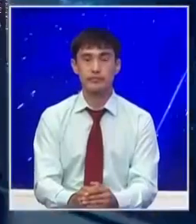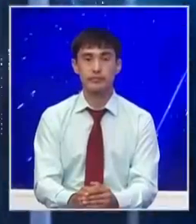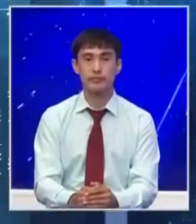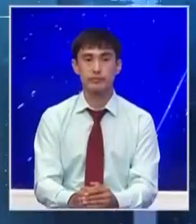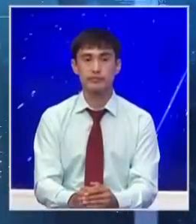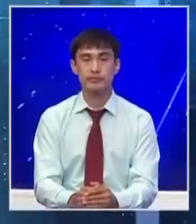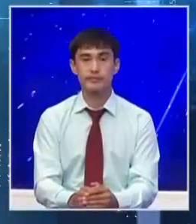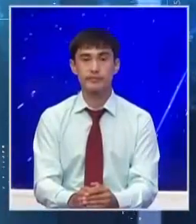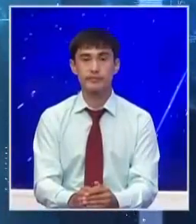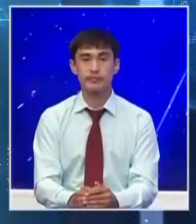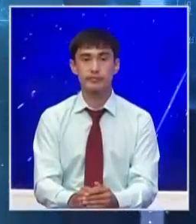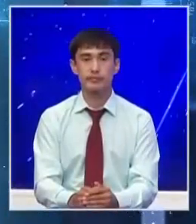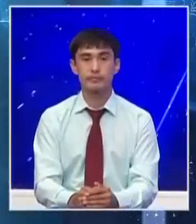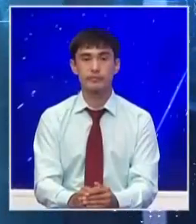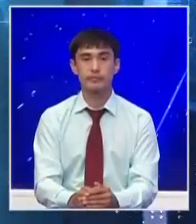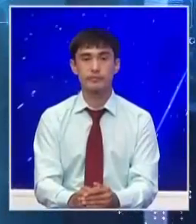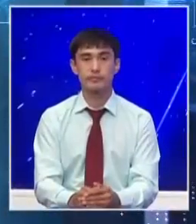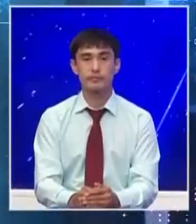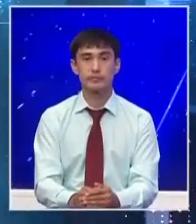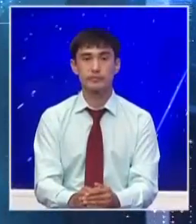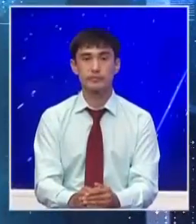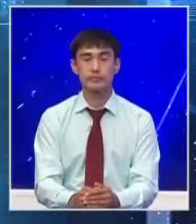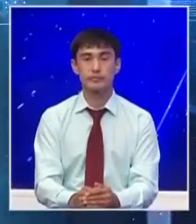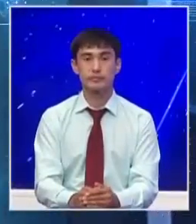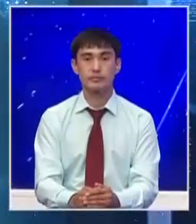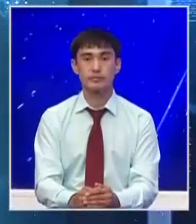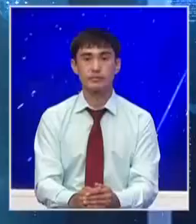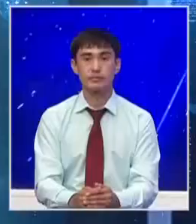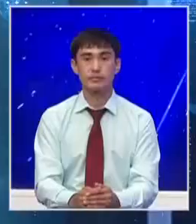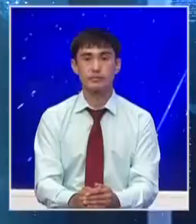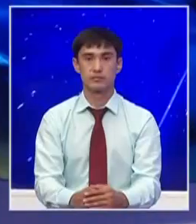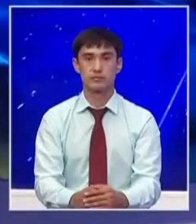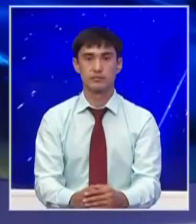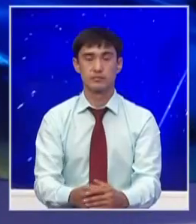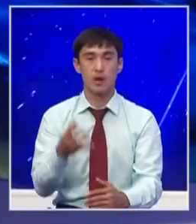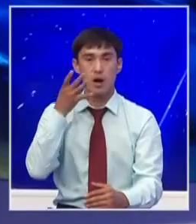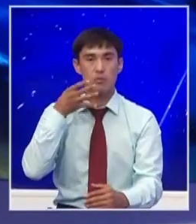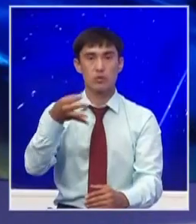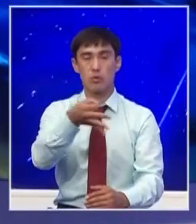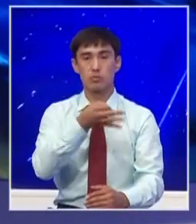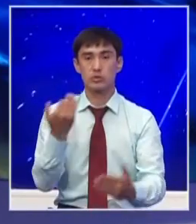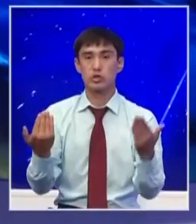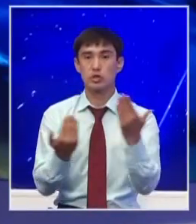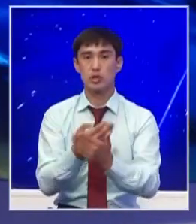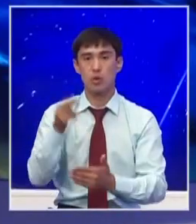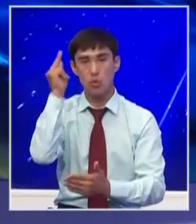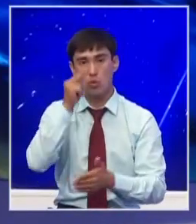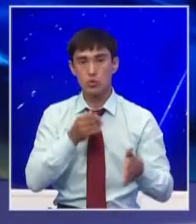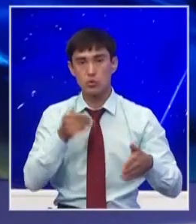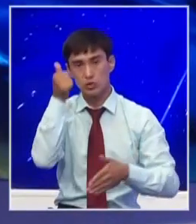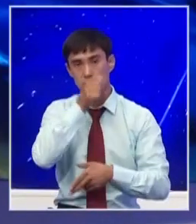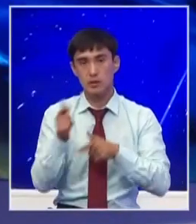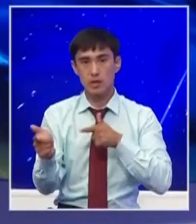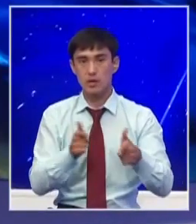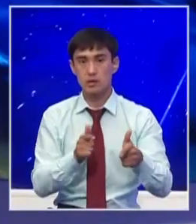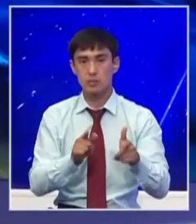Амина Құдайберген, Жандос Назарбаев, Бекжан Кенжебай, Жетісу арнасы. Алматы облысында жаңа оқу жылына дайындық